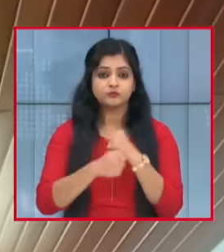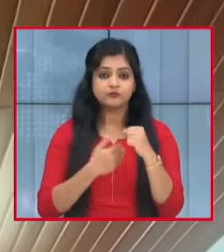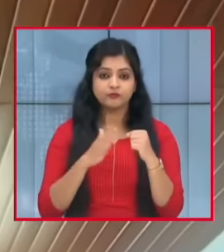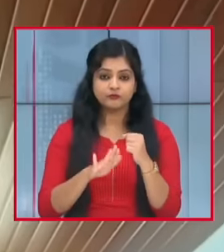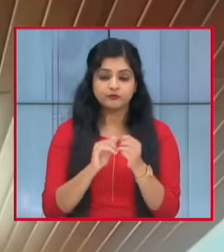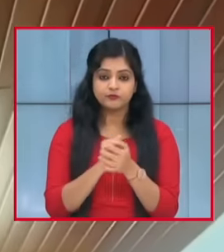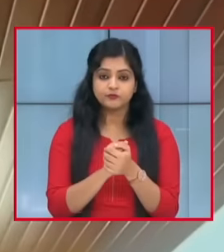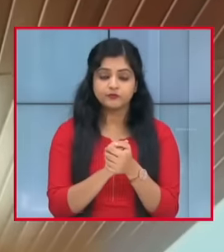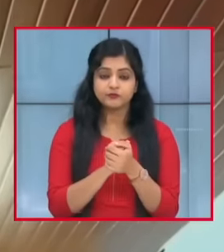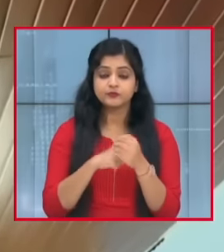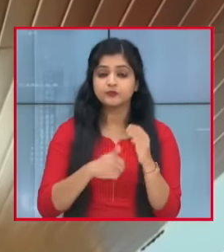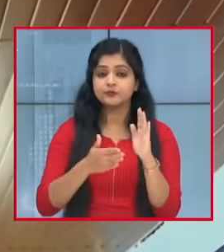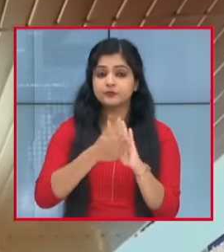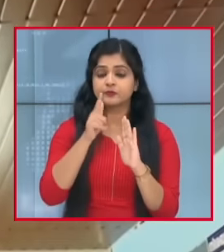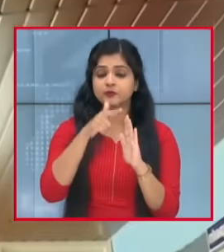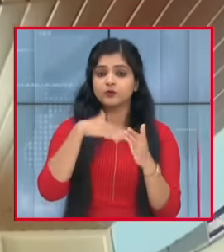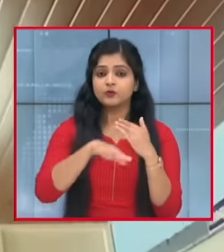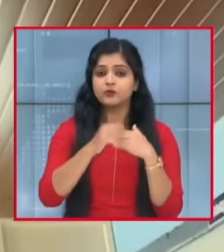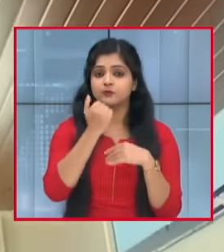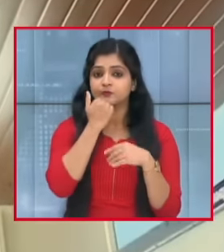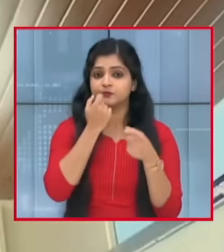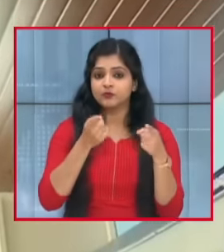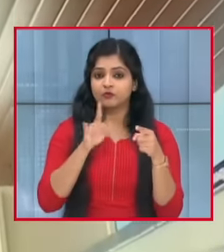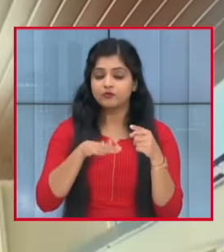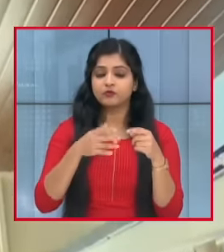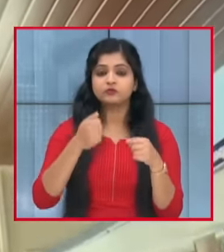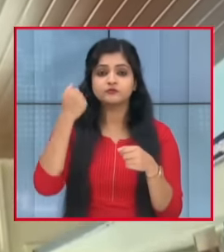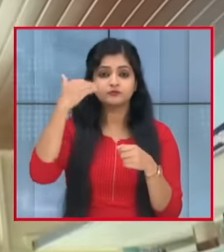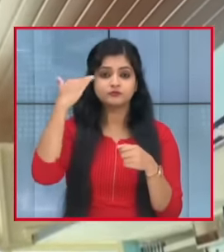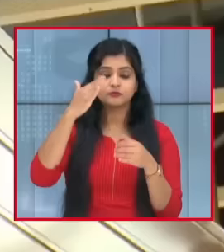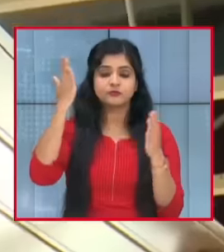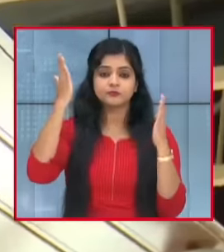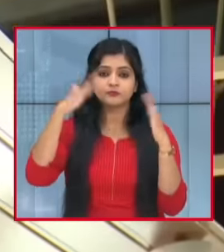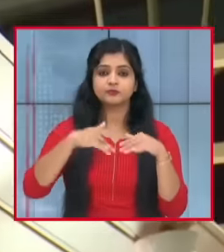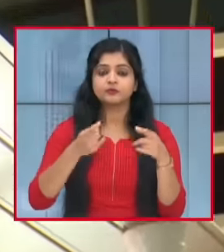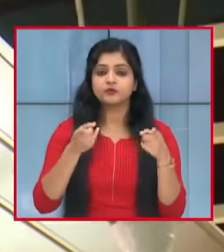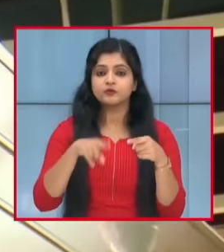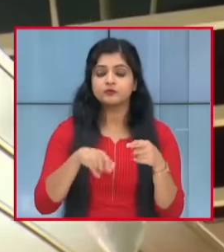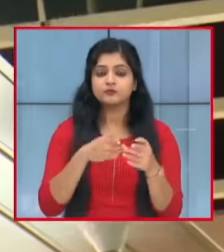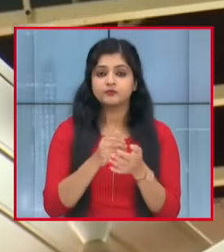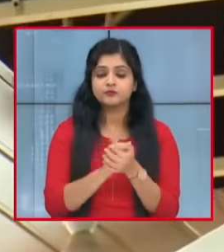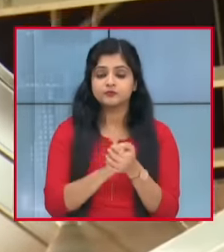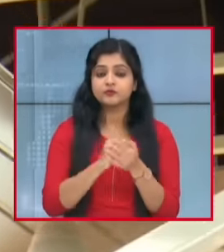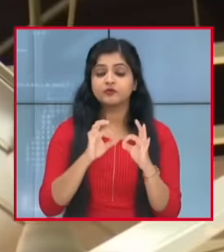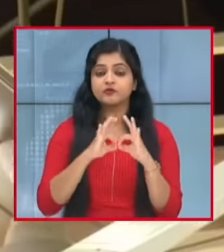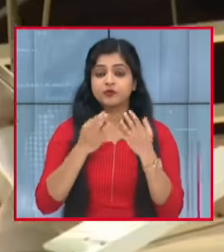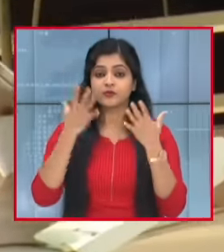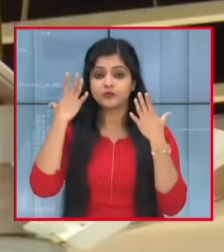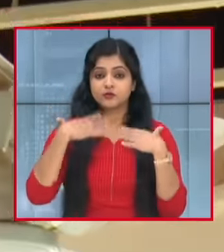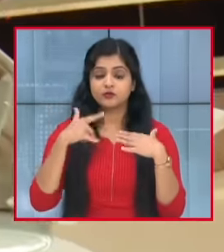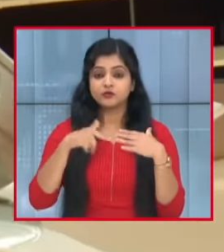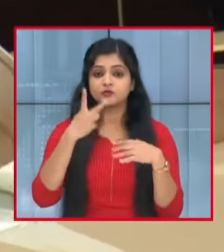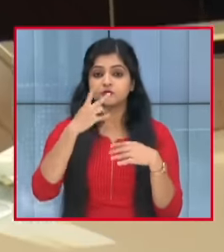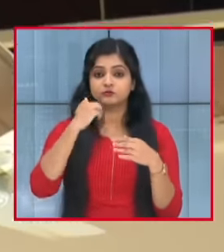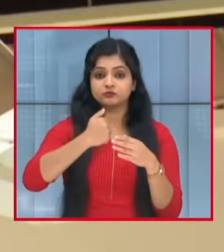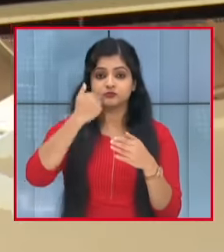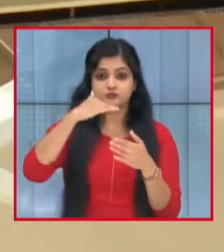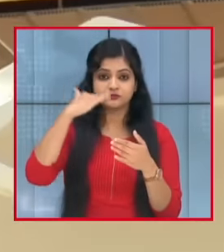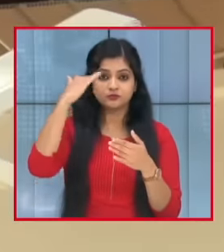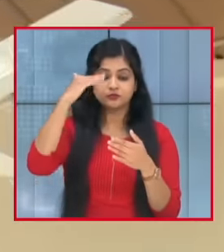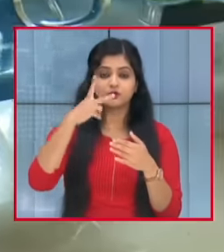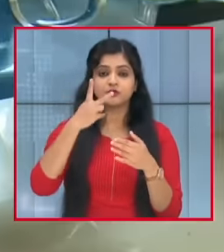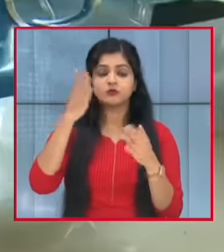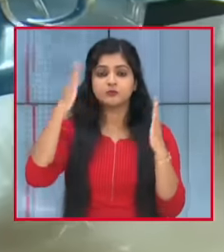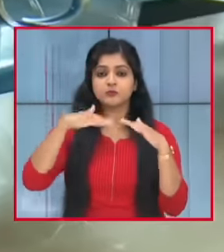പറയുന്നു. നിർമ്മാണത്തിലെ അപാകതയാണ് സീലിംഗ് തകർന്നു വീഴാൻ കാരണമെന്നാണ് ആരോപണം. കുടുംബാരോഗ്യ കേന്ദ്രത്തിന്റെ 2 നിലകളിലെ സീലിംഗും തകർന്നു